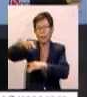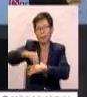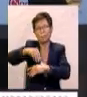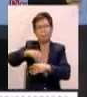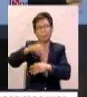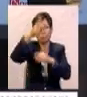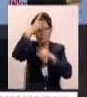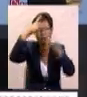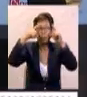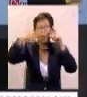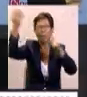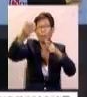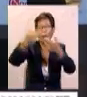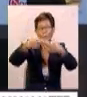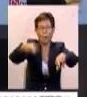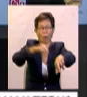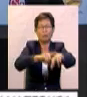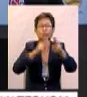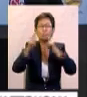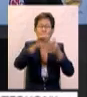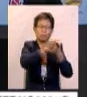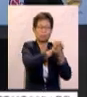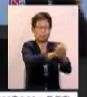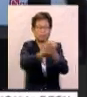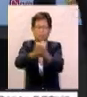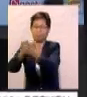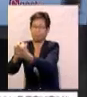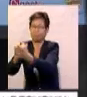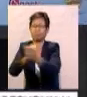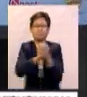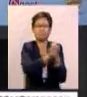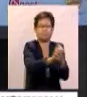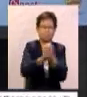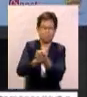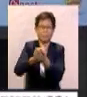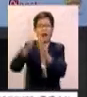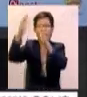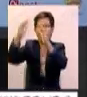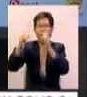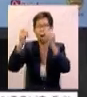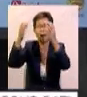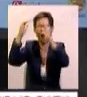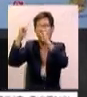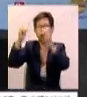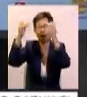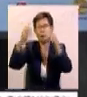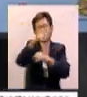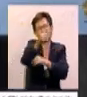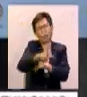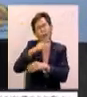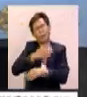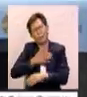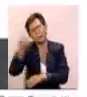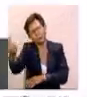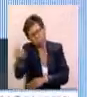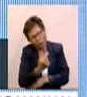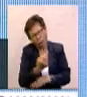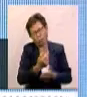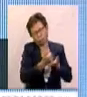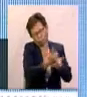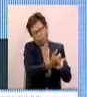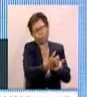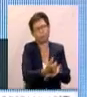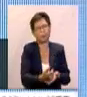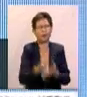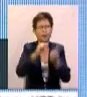ucapan pelancarannya menzahirkan ucapan tahniah kepada pihak terlibat dan berharap lebih ramai pihak tampil melaksanakan inisiatif sama. Sukan